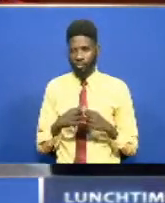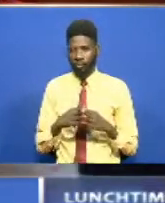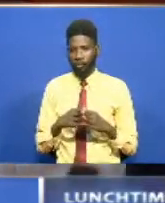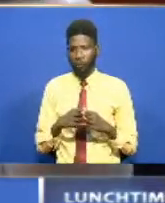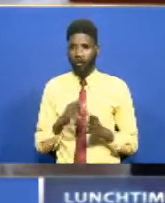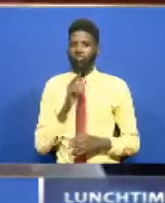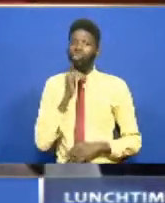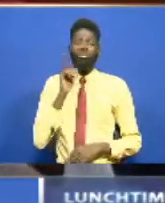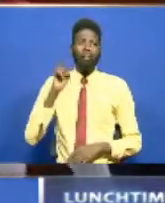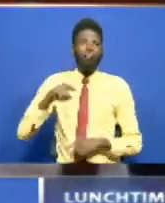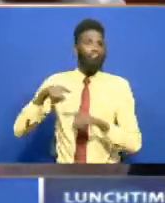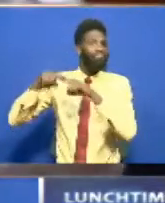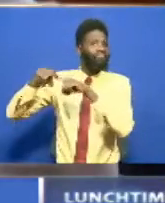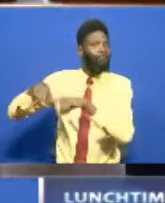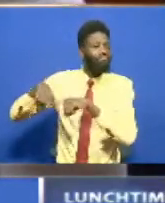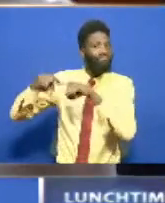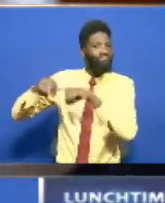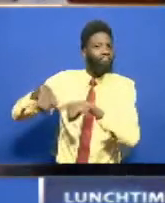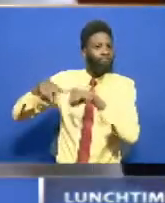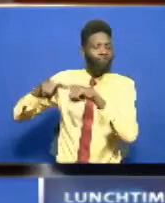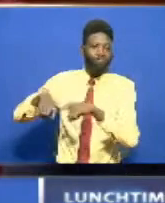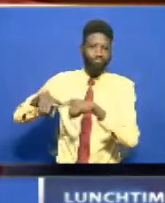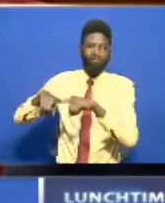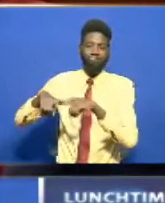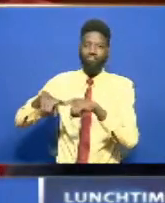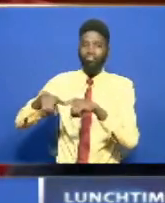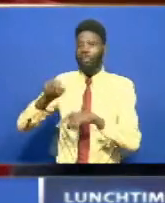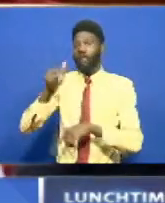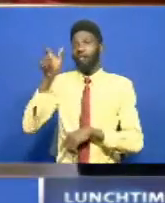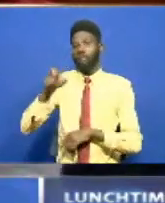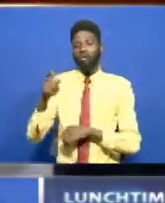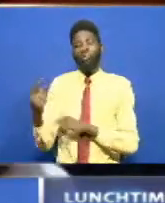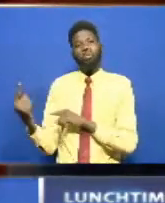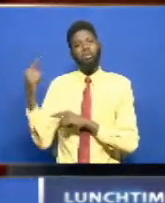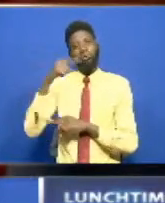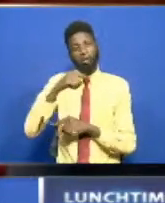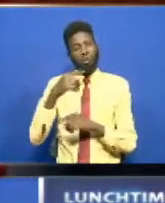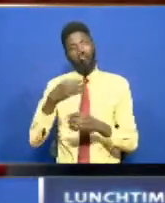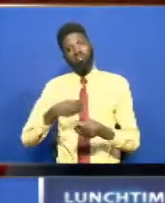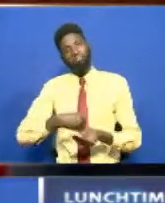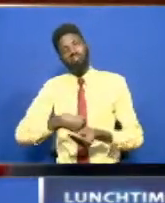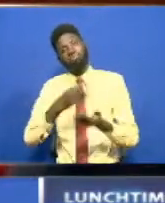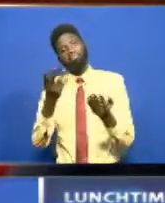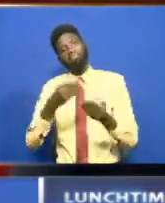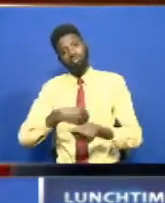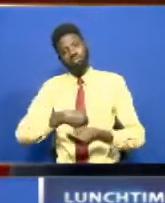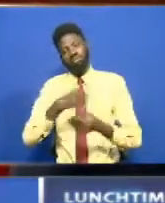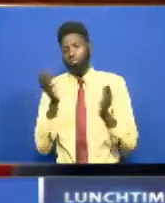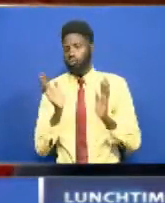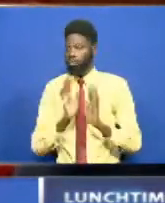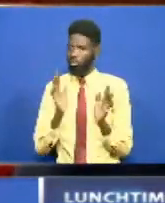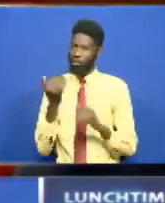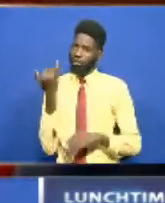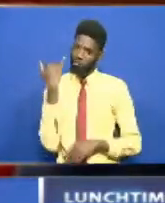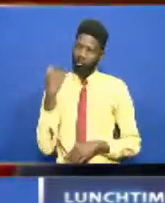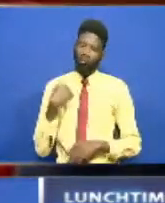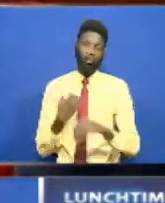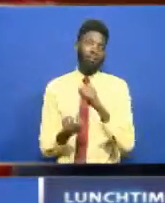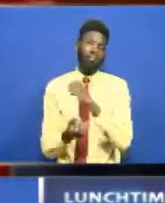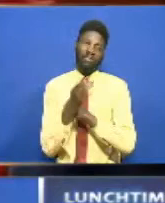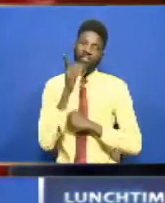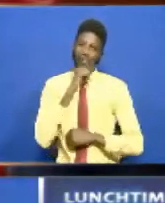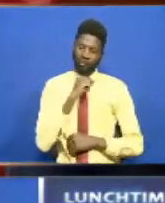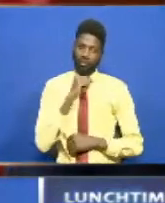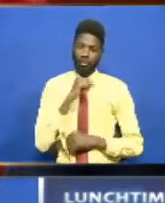sio kugojea kutegea yale ambayo ataletewa na mwingine. Na hivyo ndivyo nilimwambia jana, na mimi leo niko na haki ya